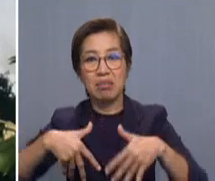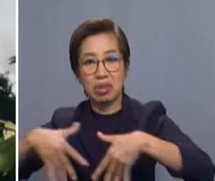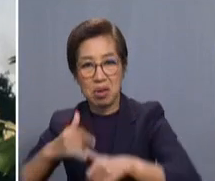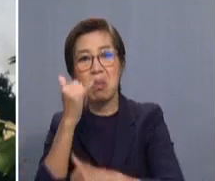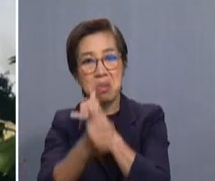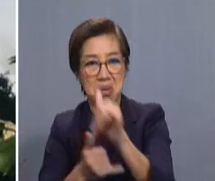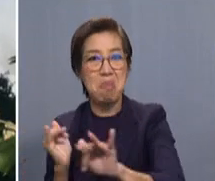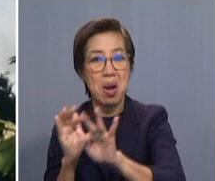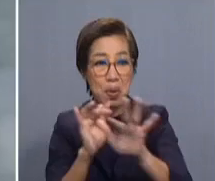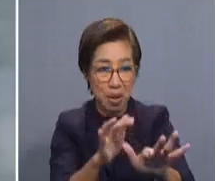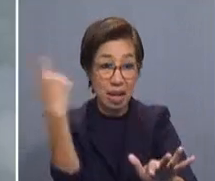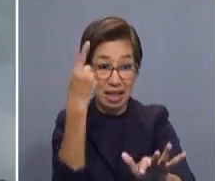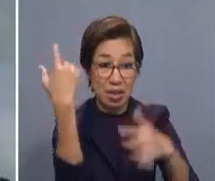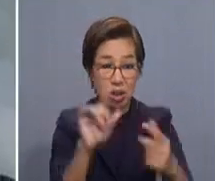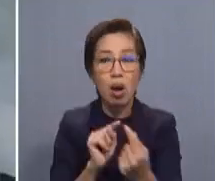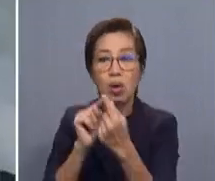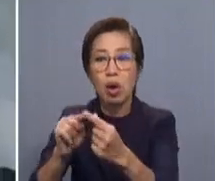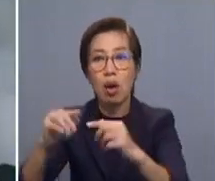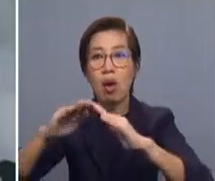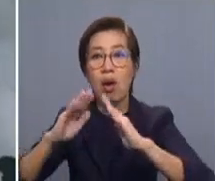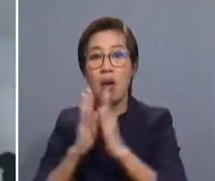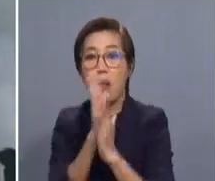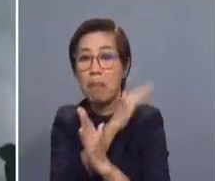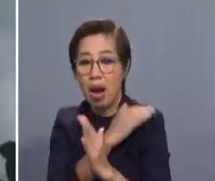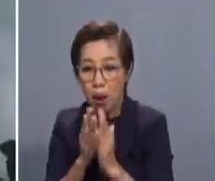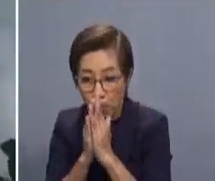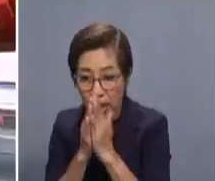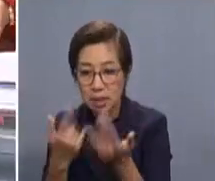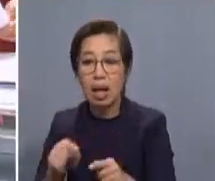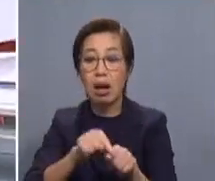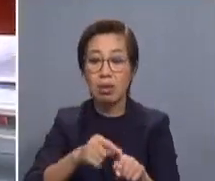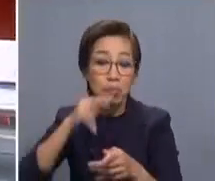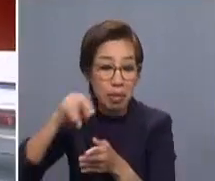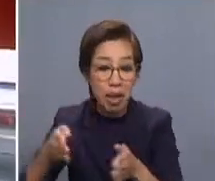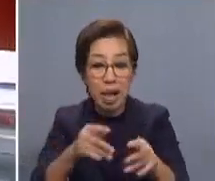นิยมเดินอาไปกันก็ไปเที่ยวเสร็จปุ๊บไปไหว้พ่อไหว้พระแล้วก็ข้ามไปที่แม่น้ำโขงที่เราก็มีเหมือนกันนะคะค่ะ